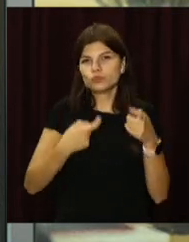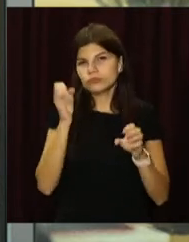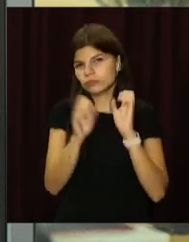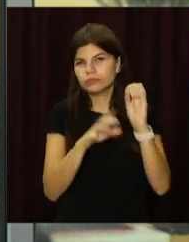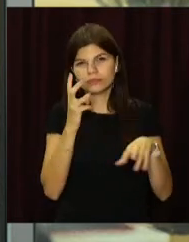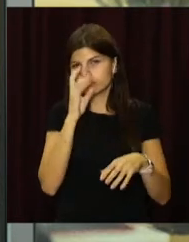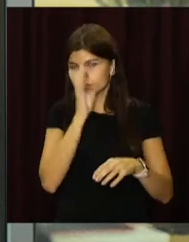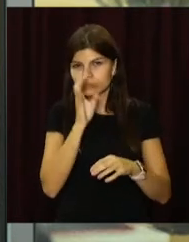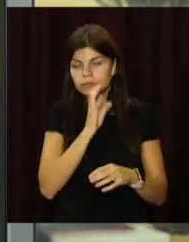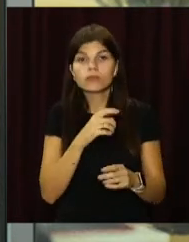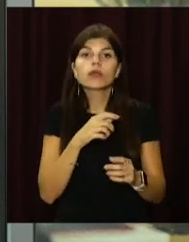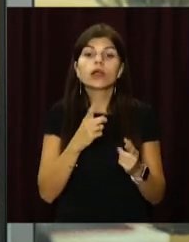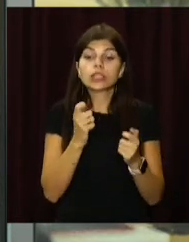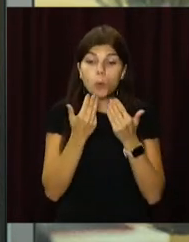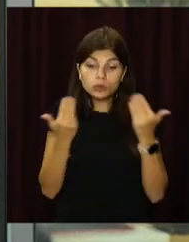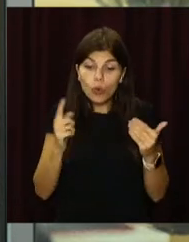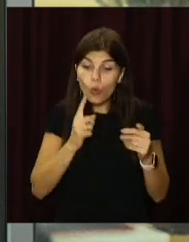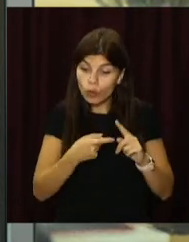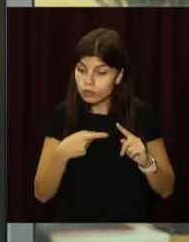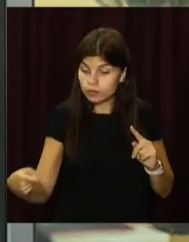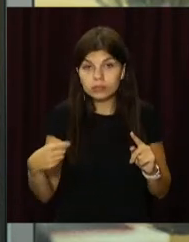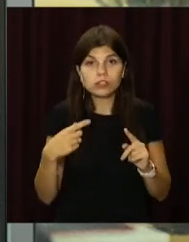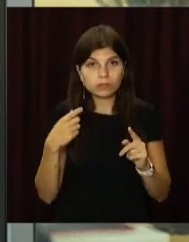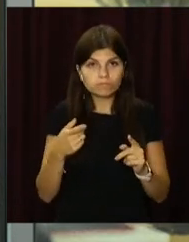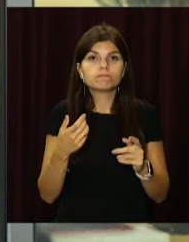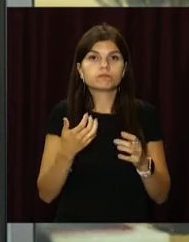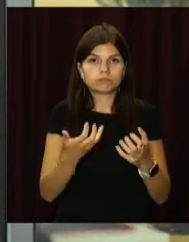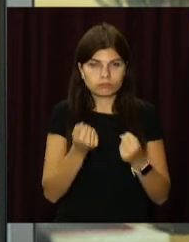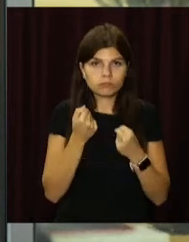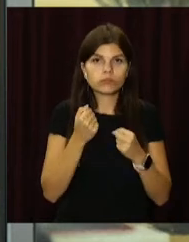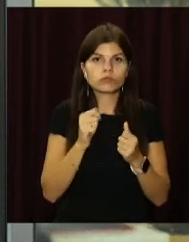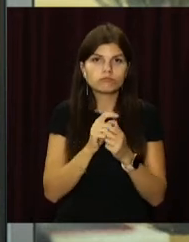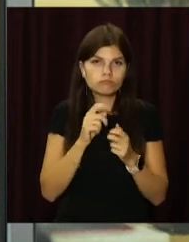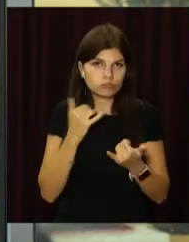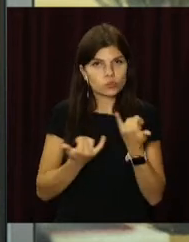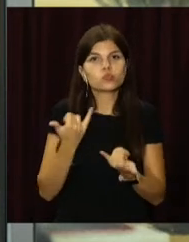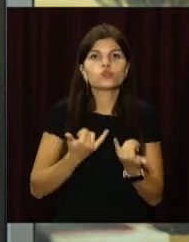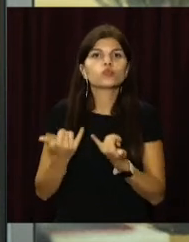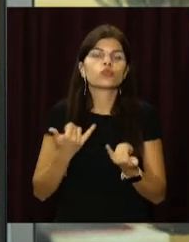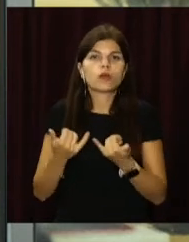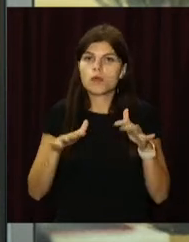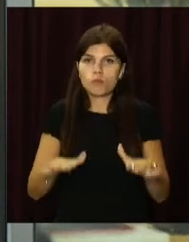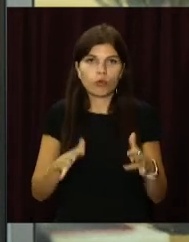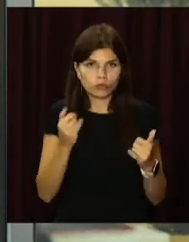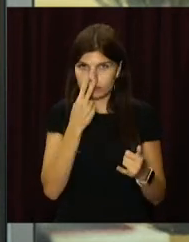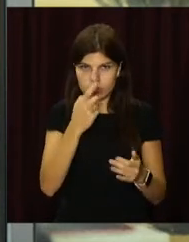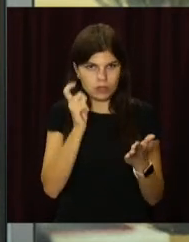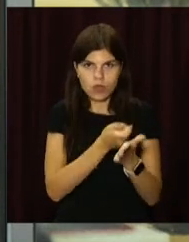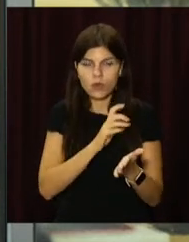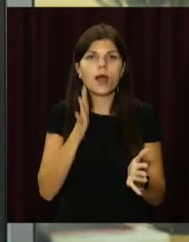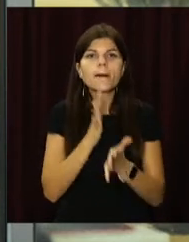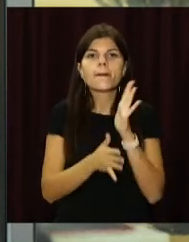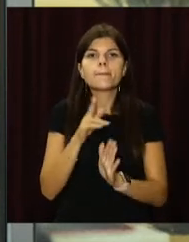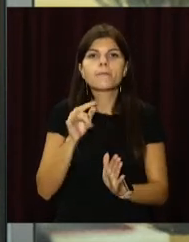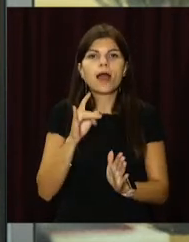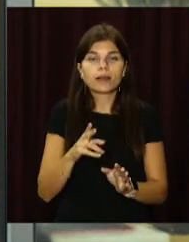За останній рік комунальне підприємство «Міська інфраструктура» взяло його під свою опіку. Тепер місцину не впізнати. Парк, якому дарує друге